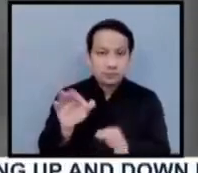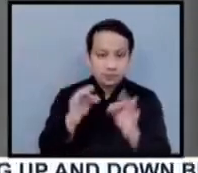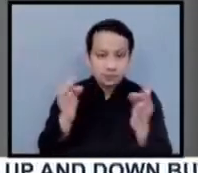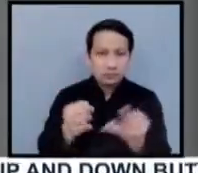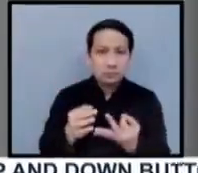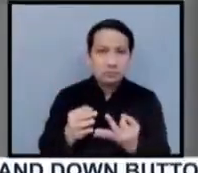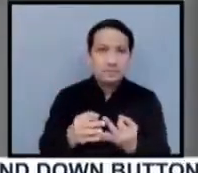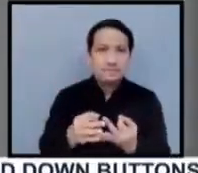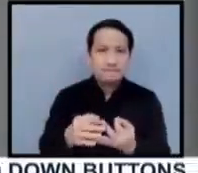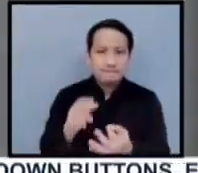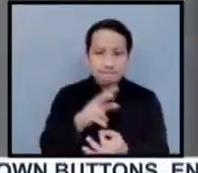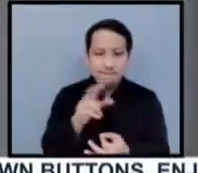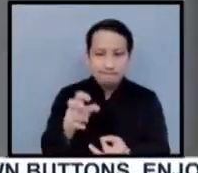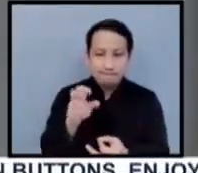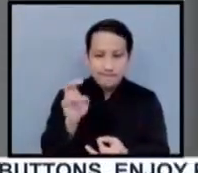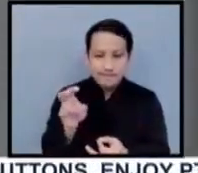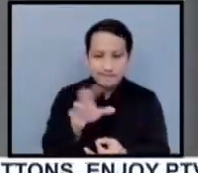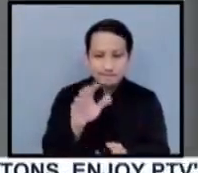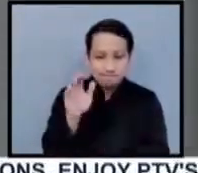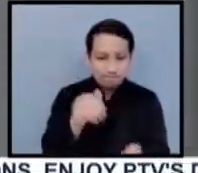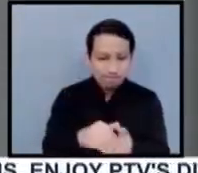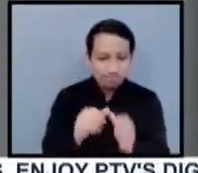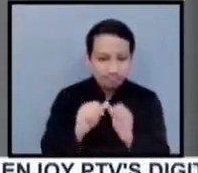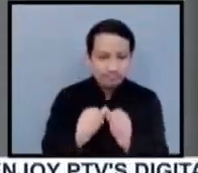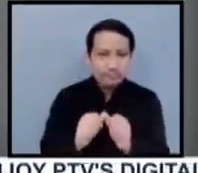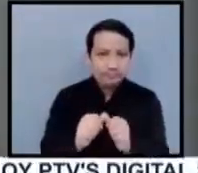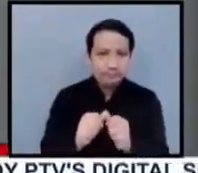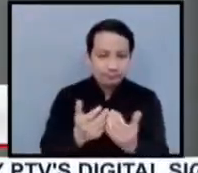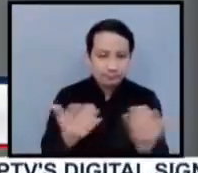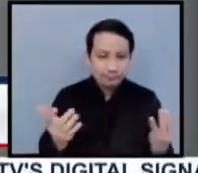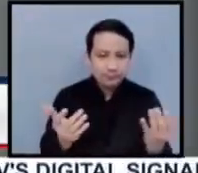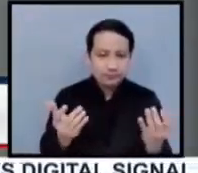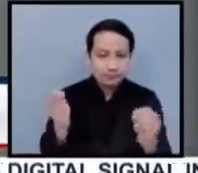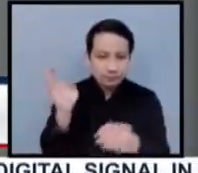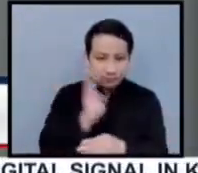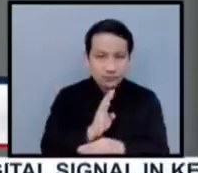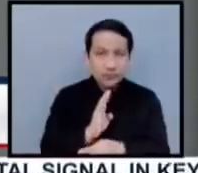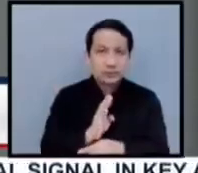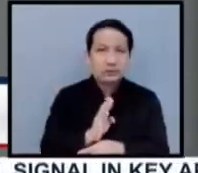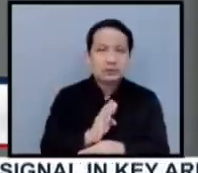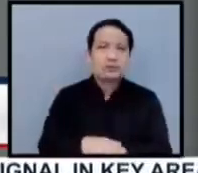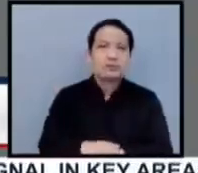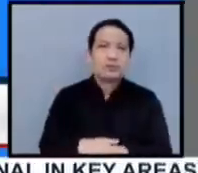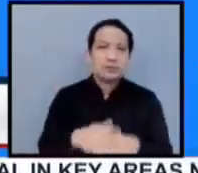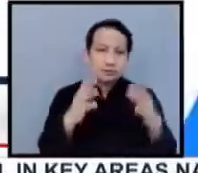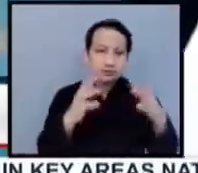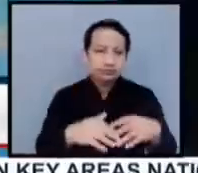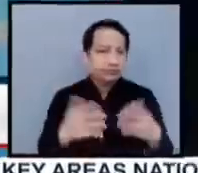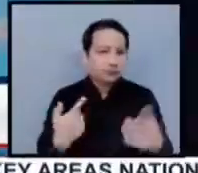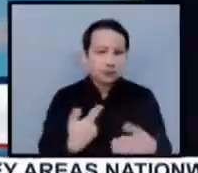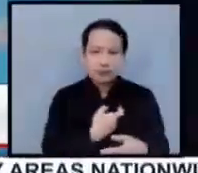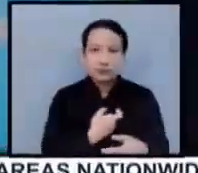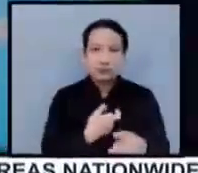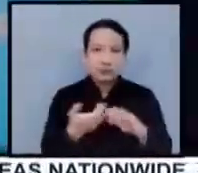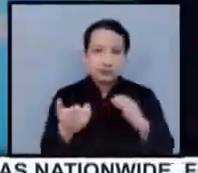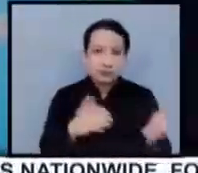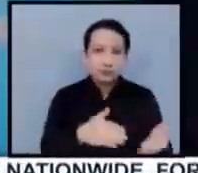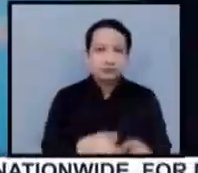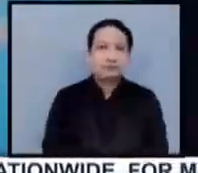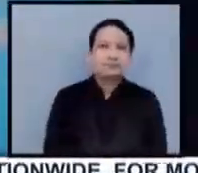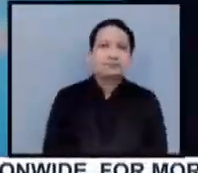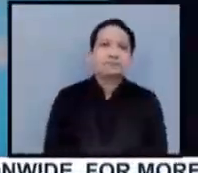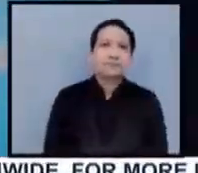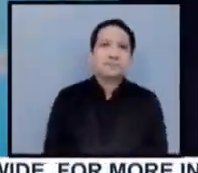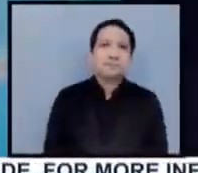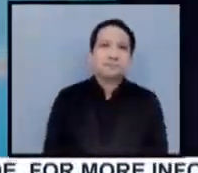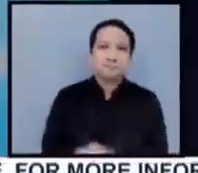sa 375,000 pesos na halaga ng ari-arian ang napinsala. Walang napaulat na nasaktan o nasawi sa sunog. Gayunman, isang bata